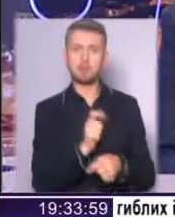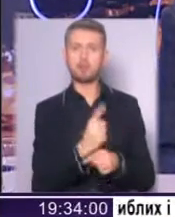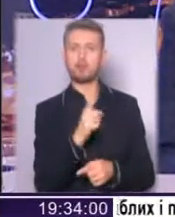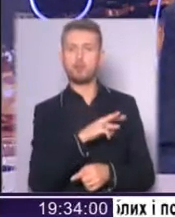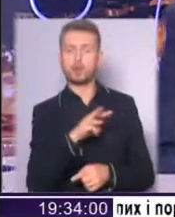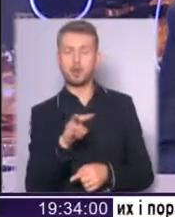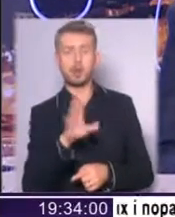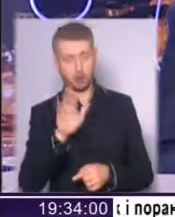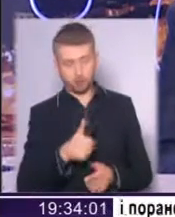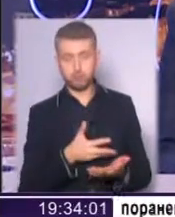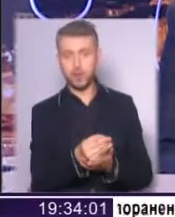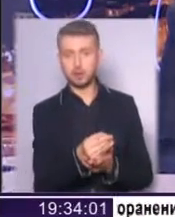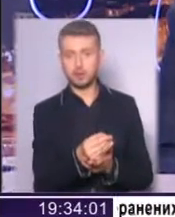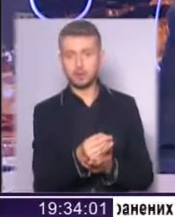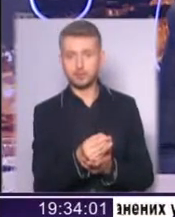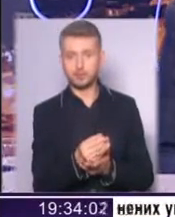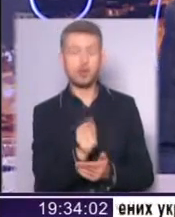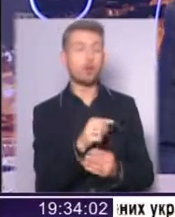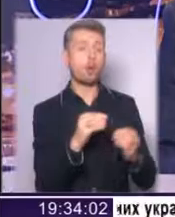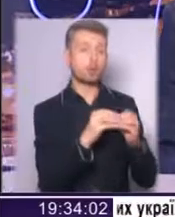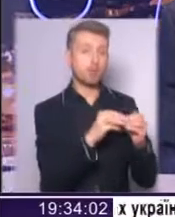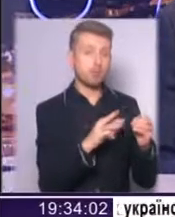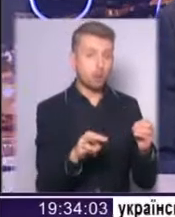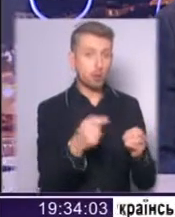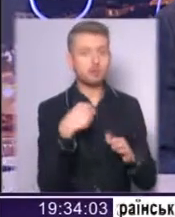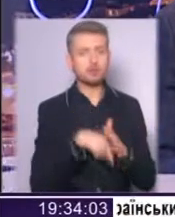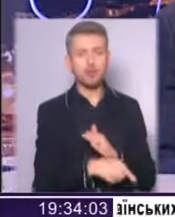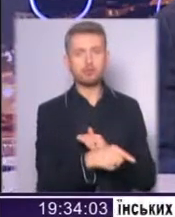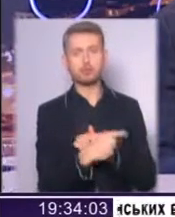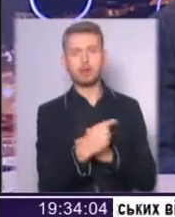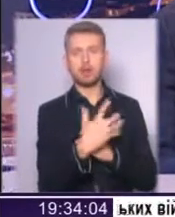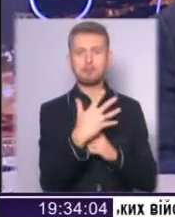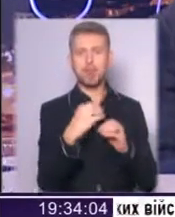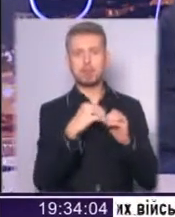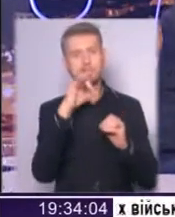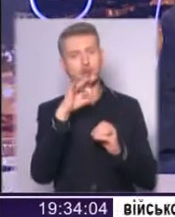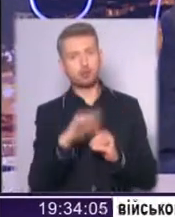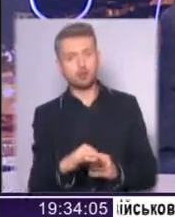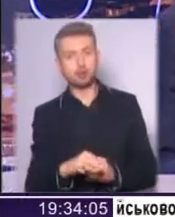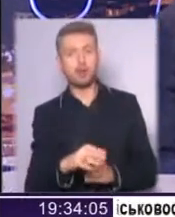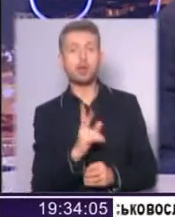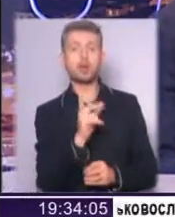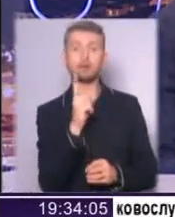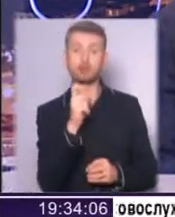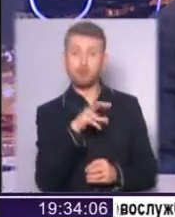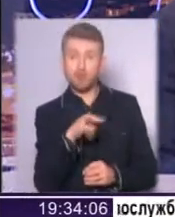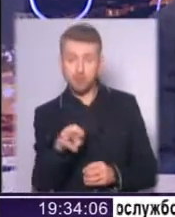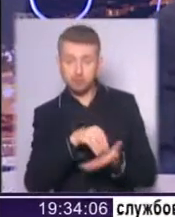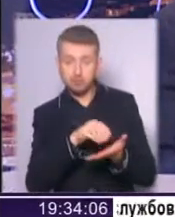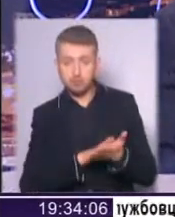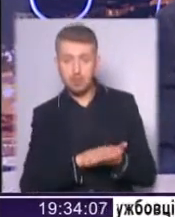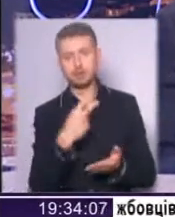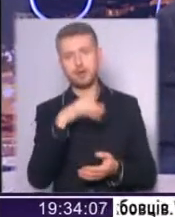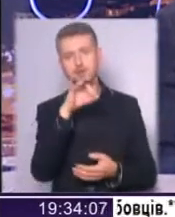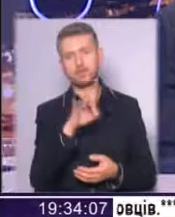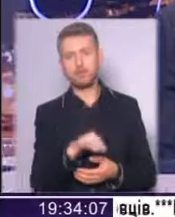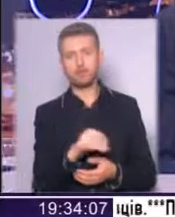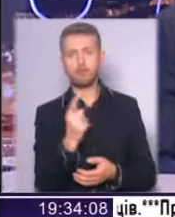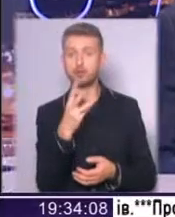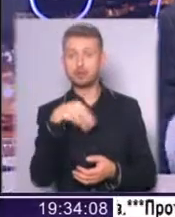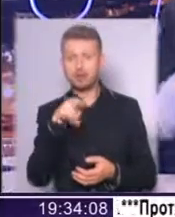який 1,5% заробітної плати всіх пропонували, ми взагалі проти цього виступали. Ми казали, давайте, є люди, декларують свої доходи,